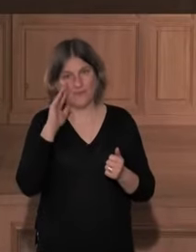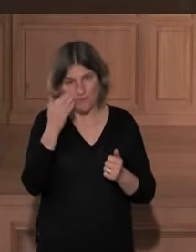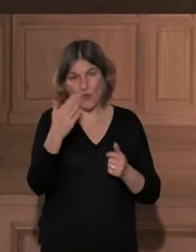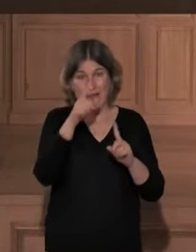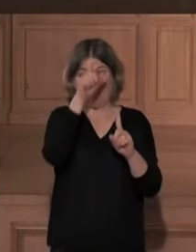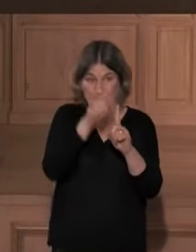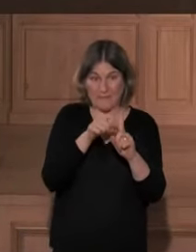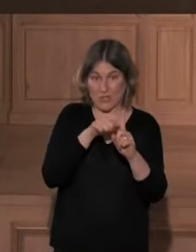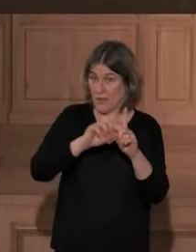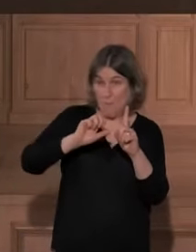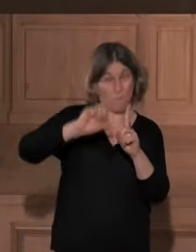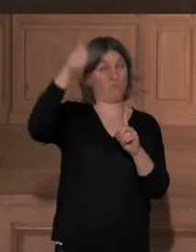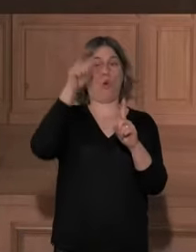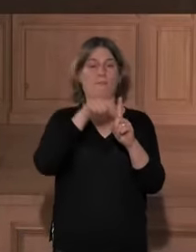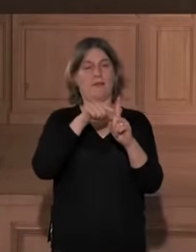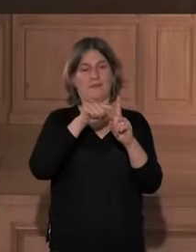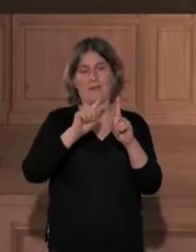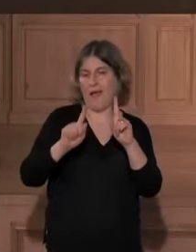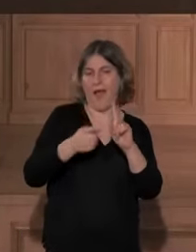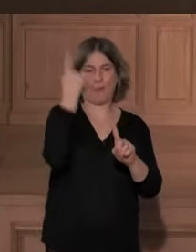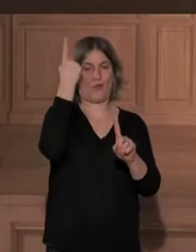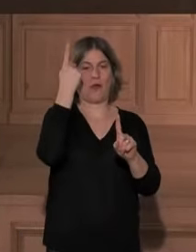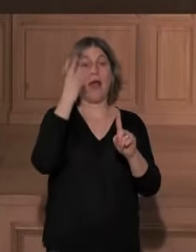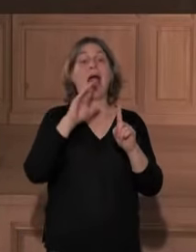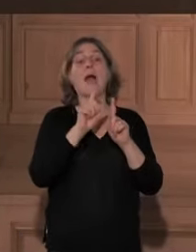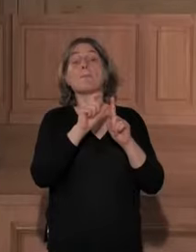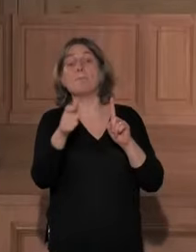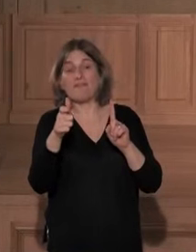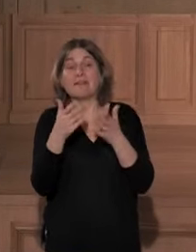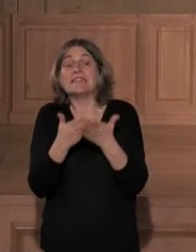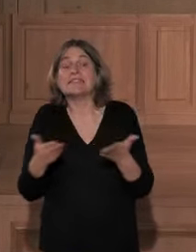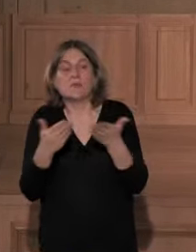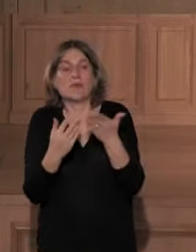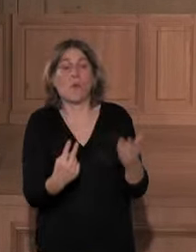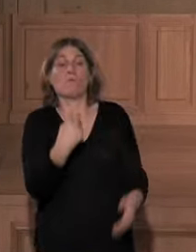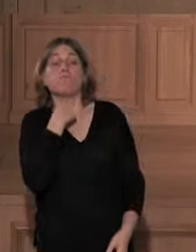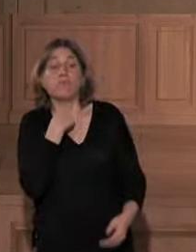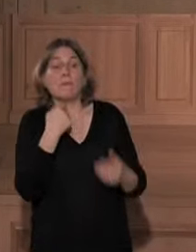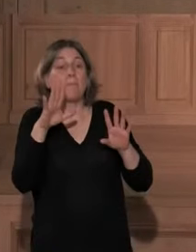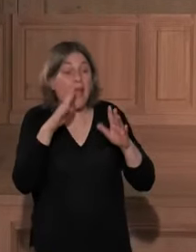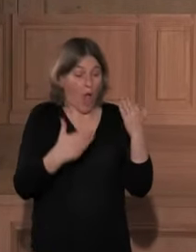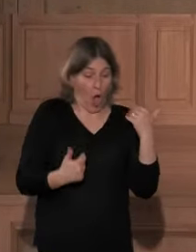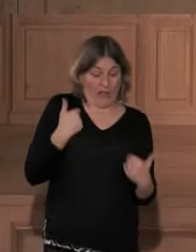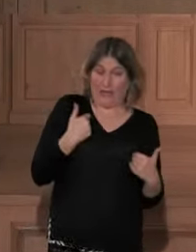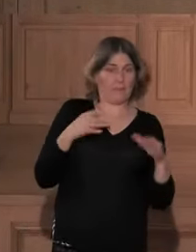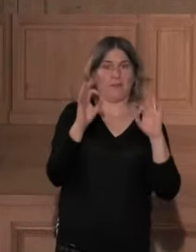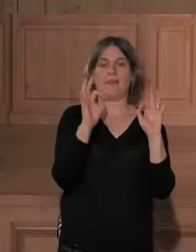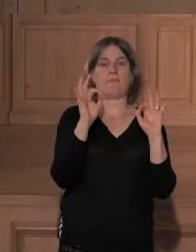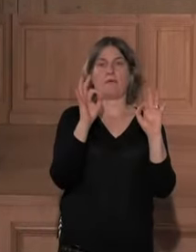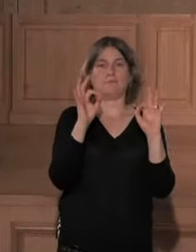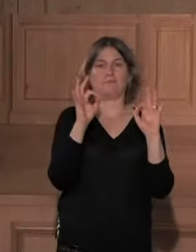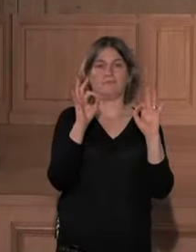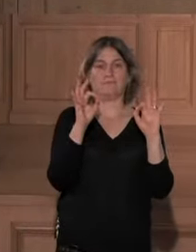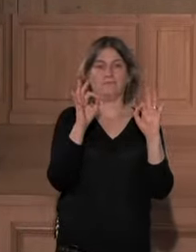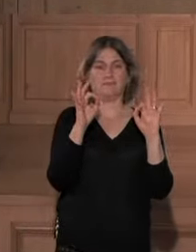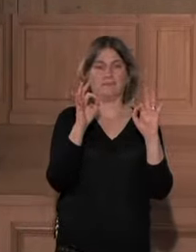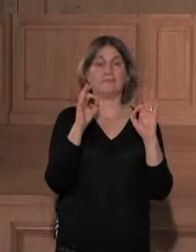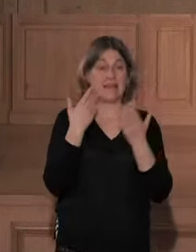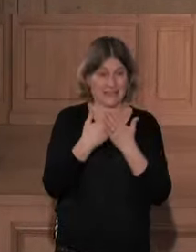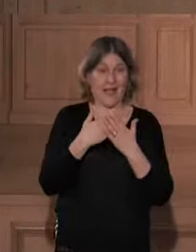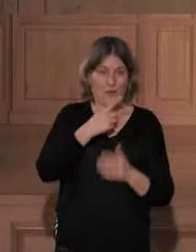personne, elle est centrale. Et ensuite, il y a une situation d'handicap. Mais il n'y a pas un handicapé. Et on a fait ça depuis des années et je pense qu'on a réussi